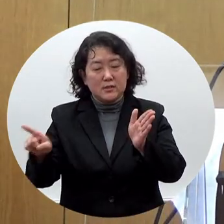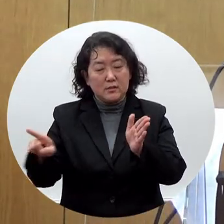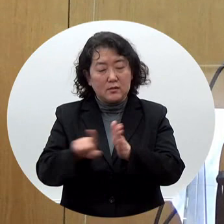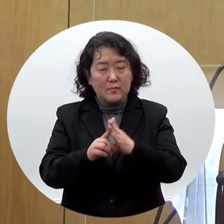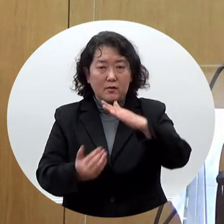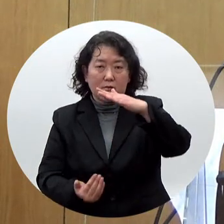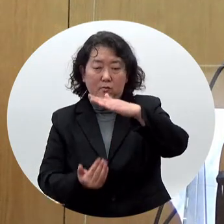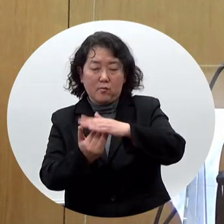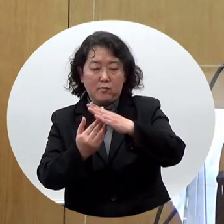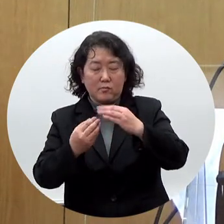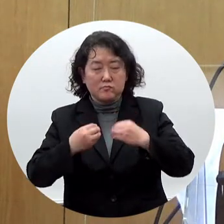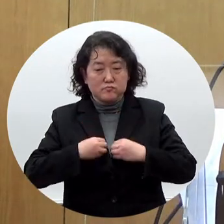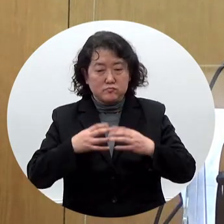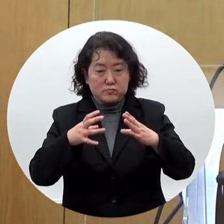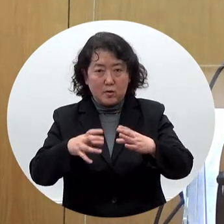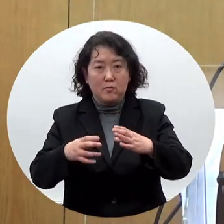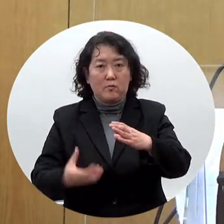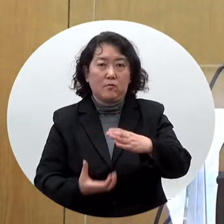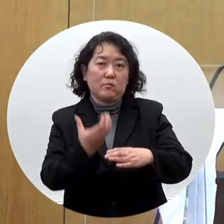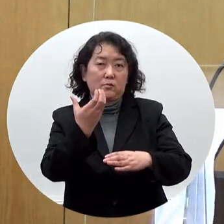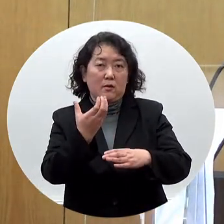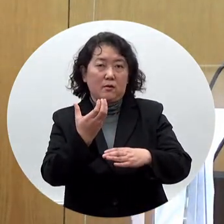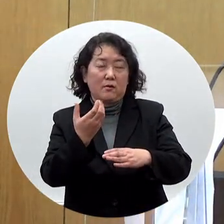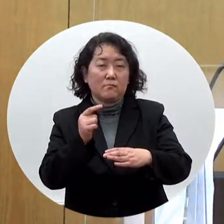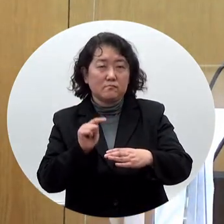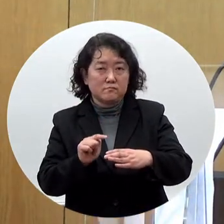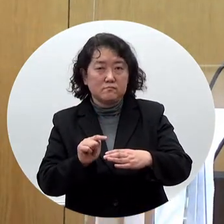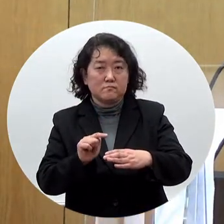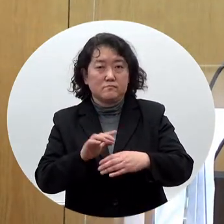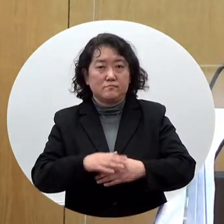のクラスターが発生をいたしております。